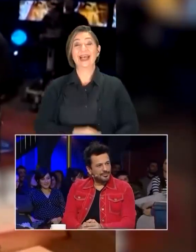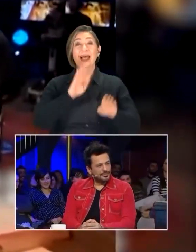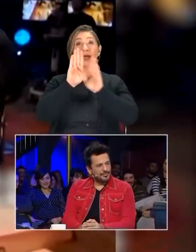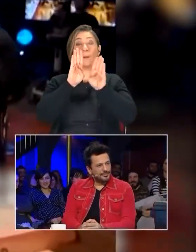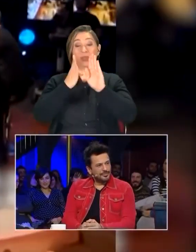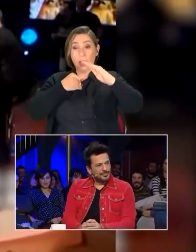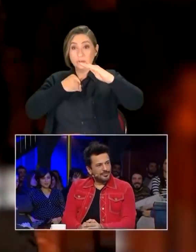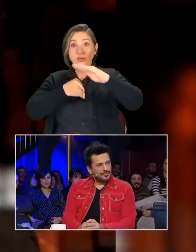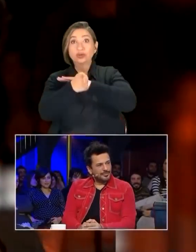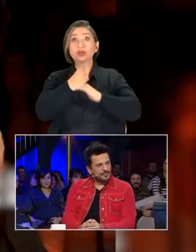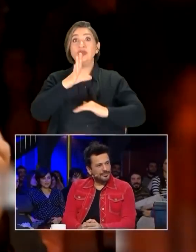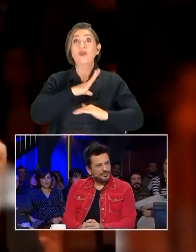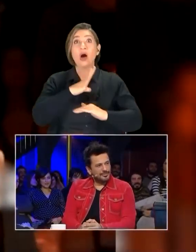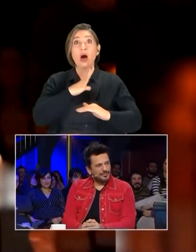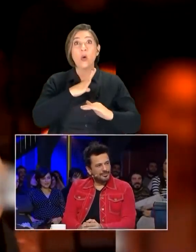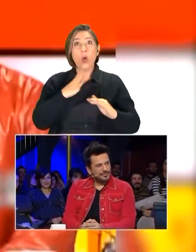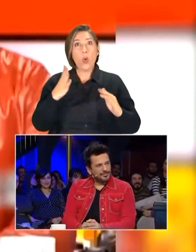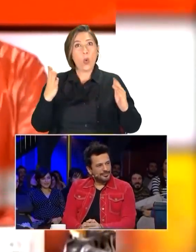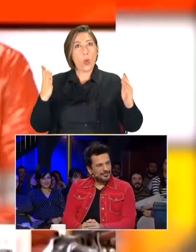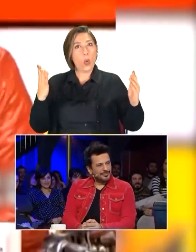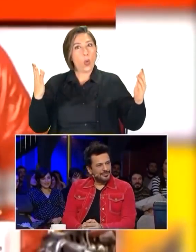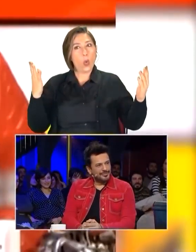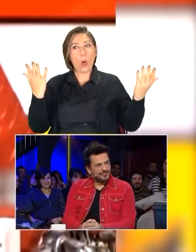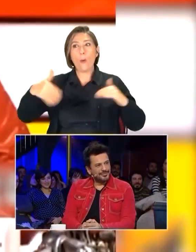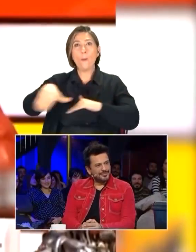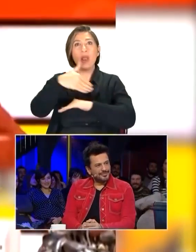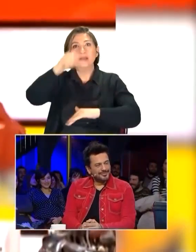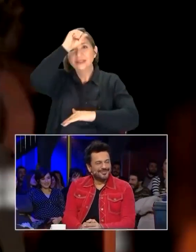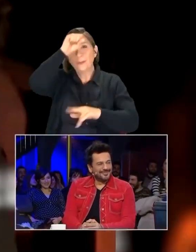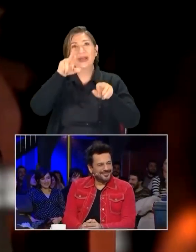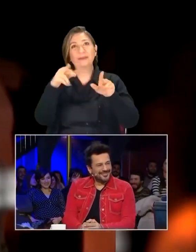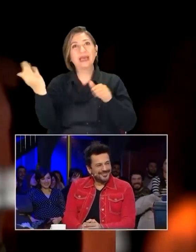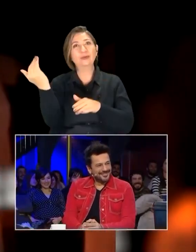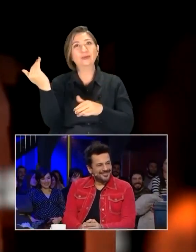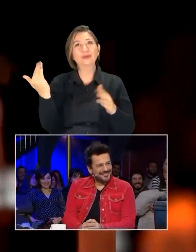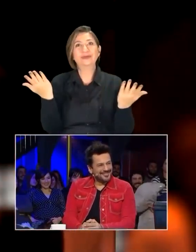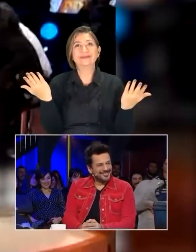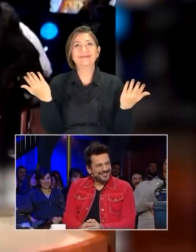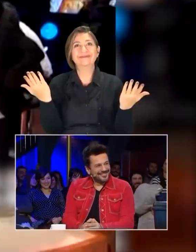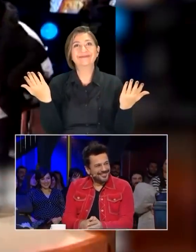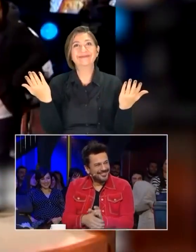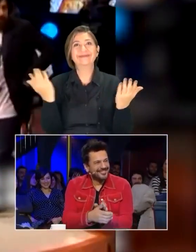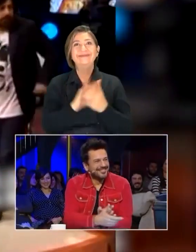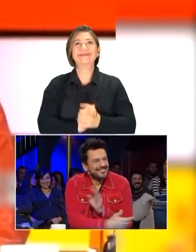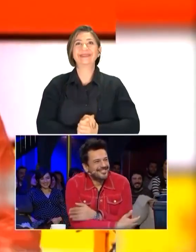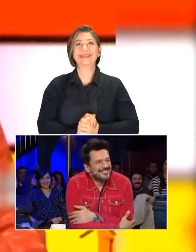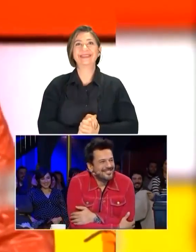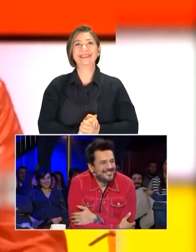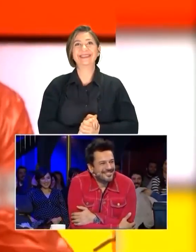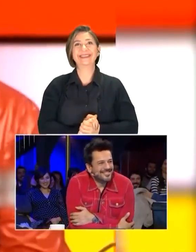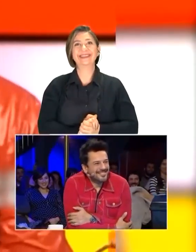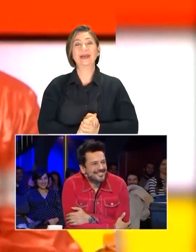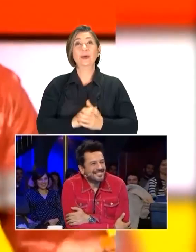kapıdan bir çıkışı var Arzu abiciğim mahallenin sapığı gibi çıkıyorsun oradan